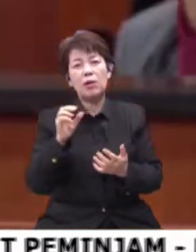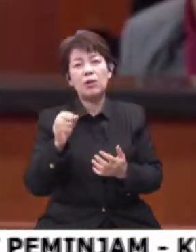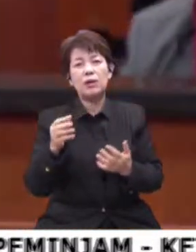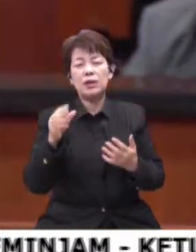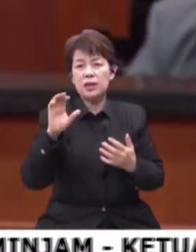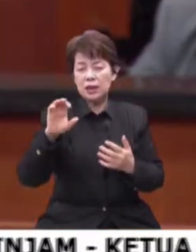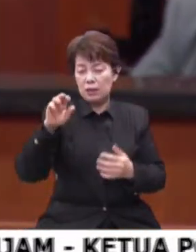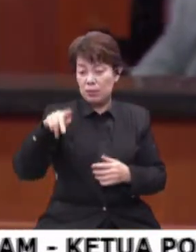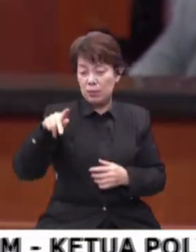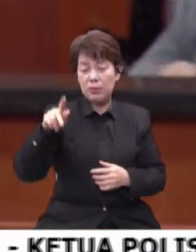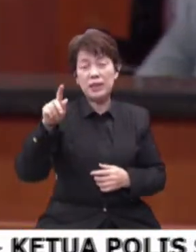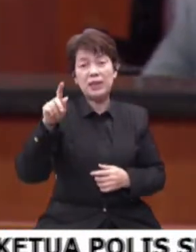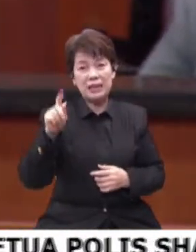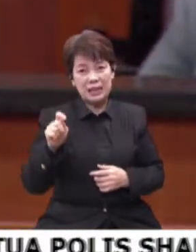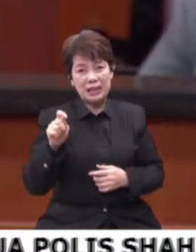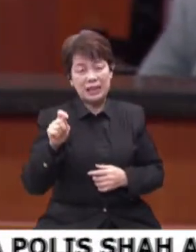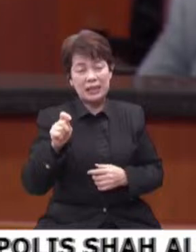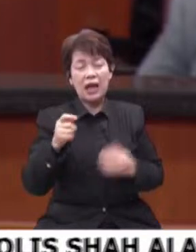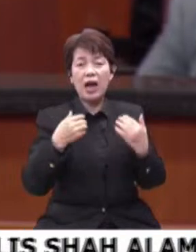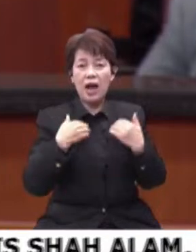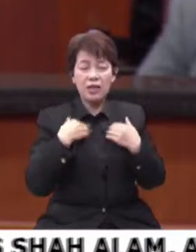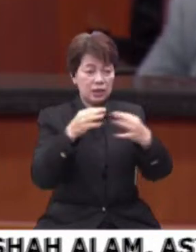CVT adalah